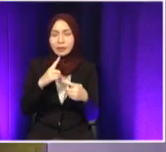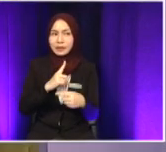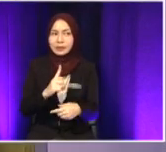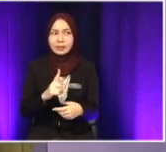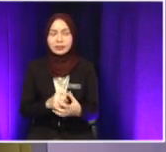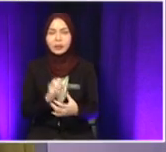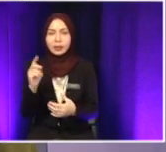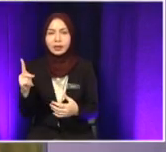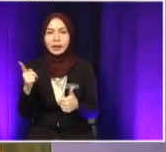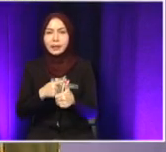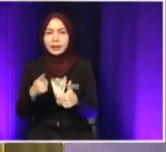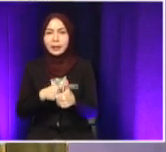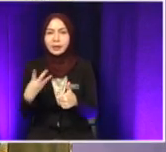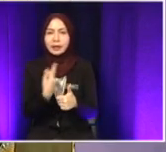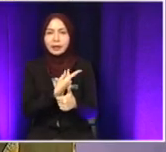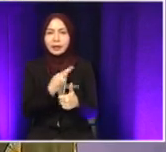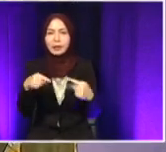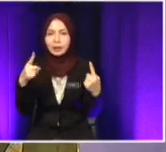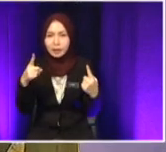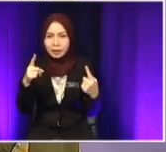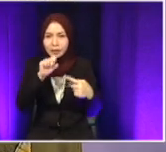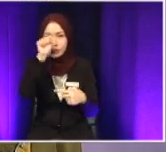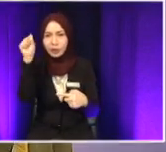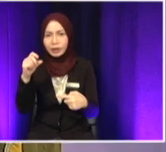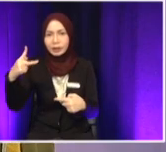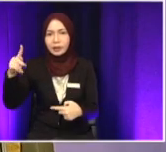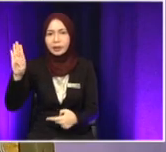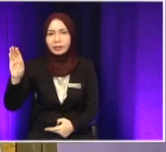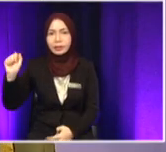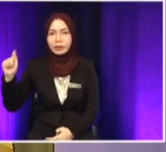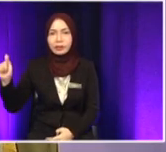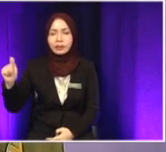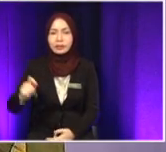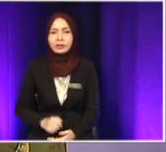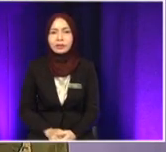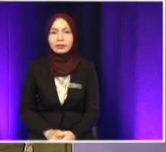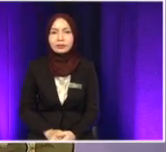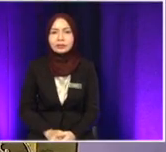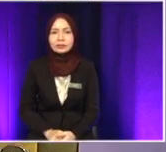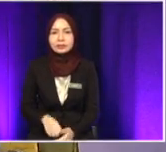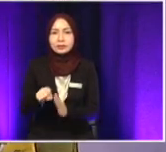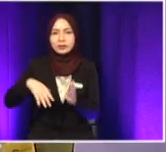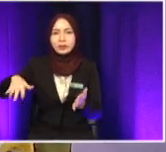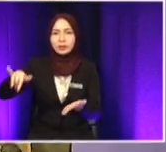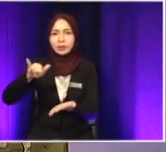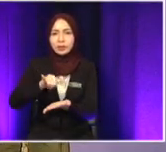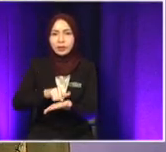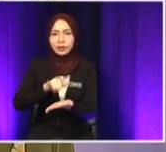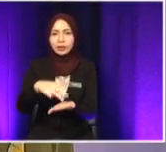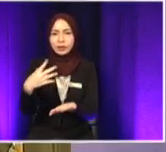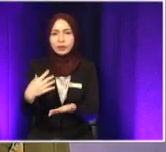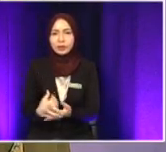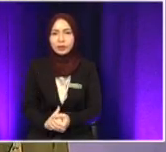kita pergi kepada soalan hebat Sebelum Kita bincang soal Lan Oke murid-murid di rumah Apabila